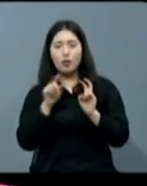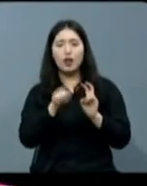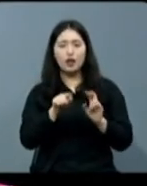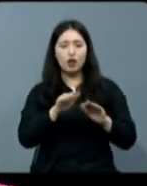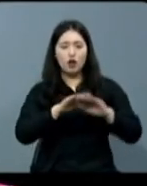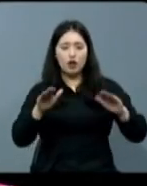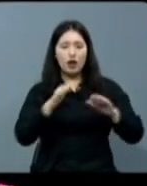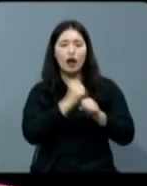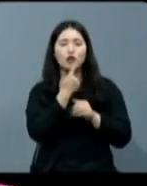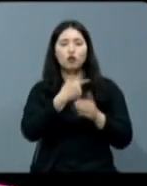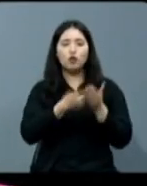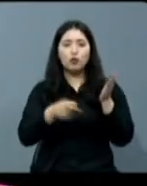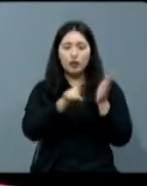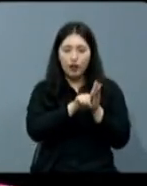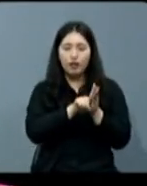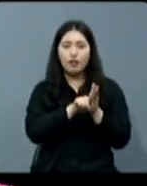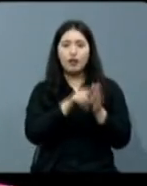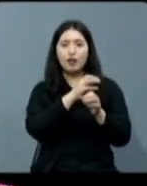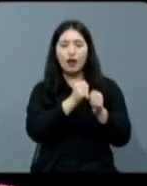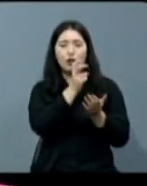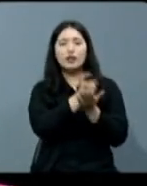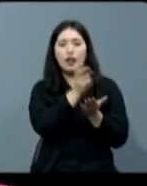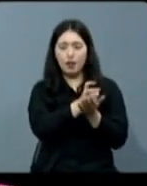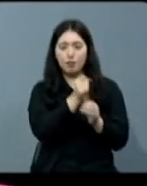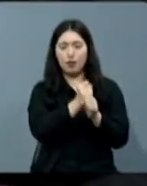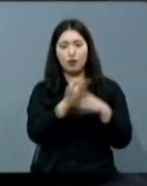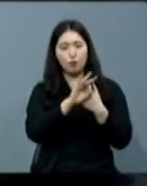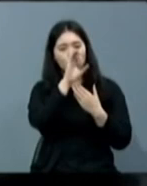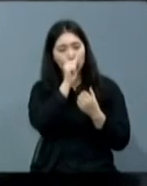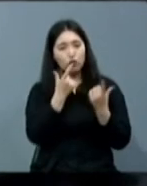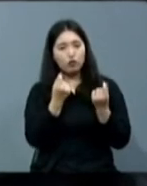게 어떠냐 그렇게 보는데 어떻습니까? 뭐